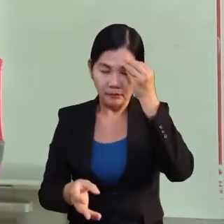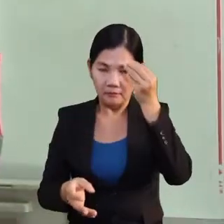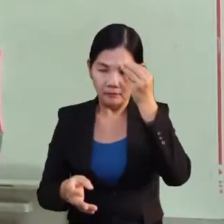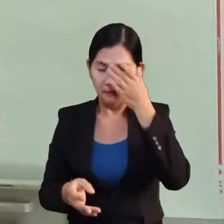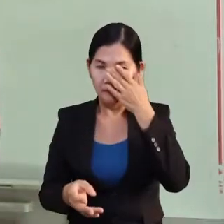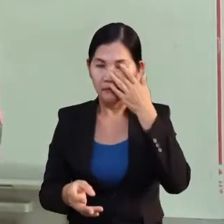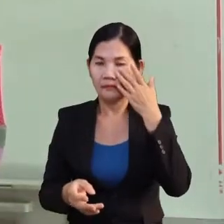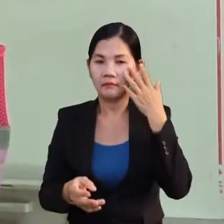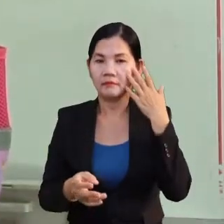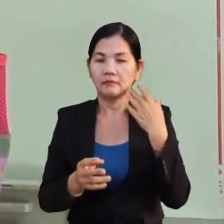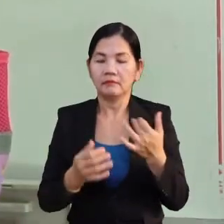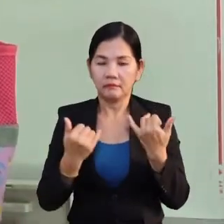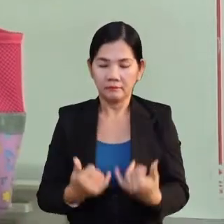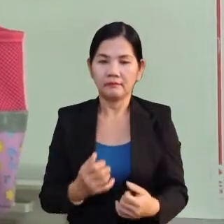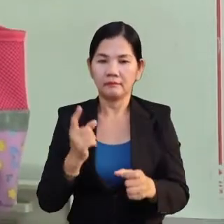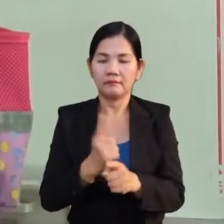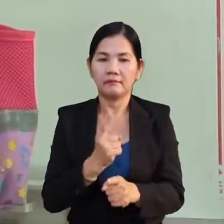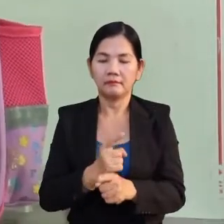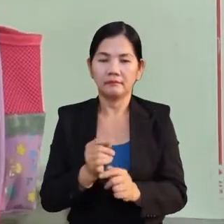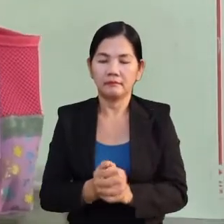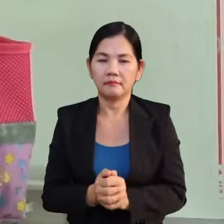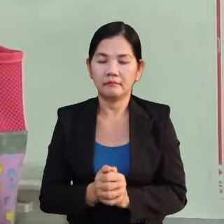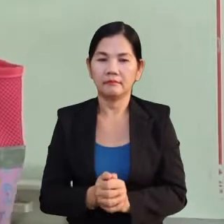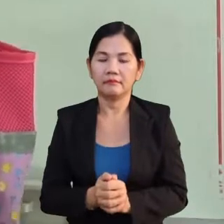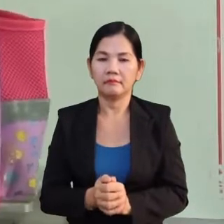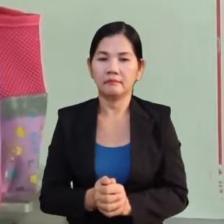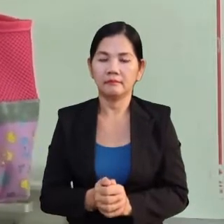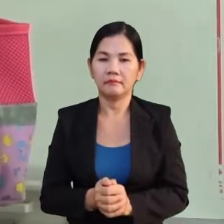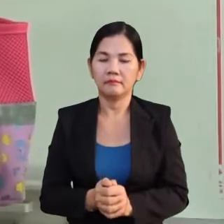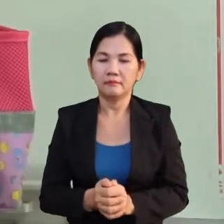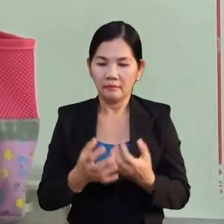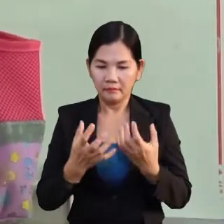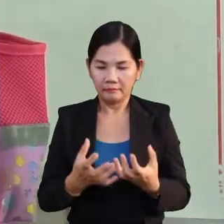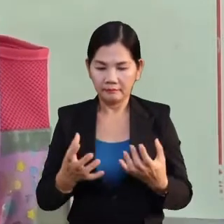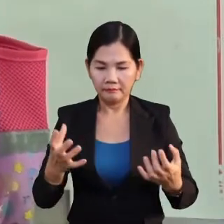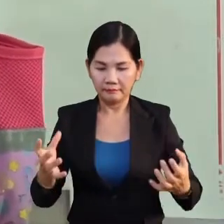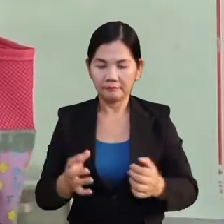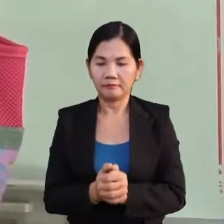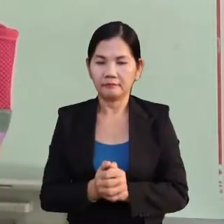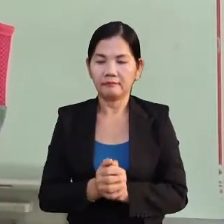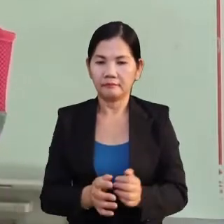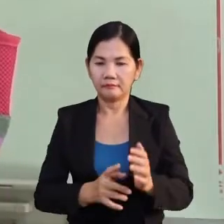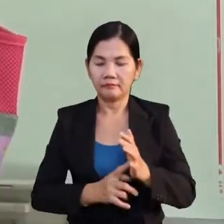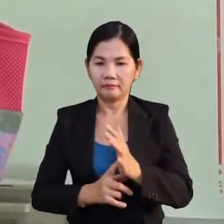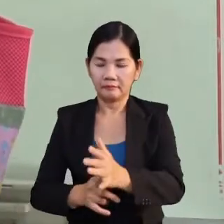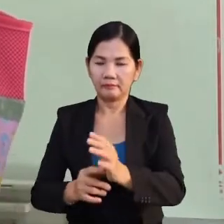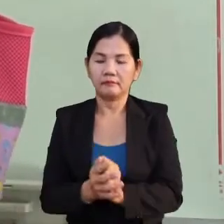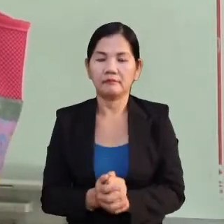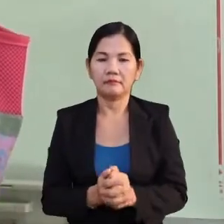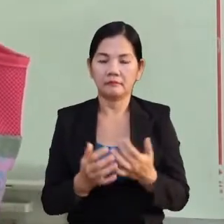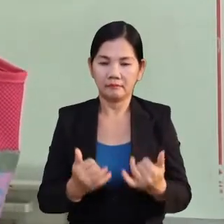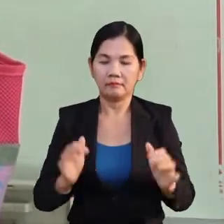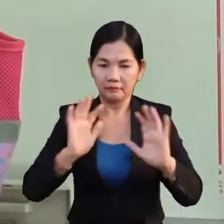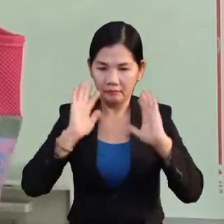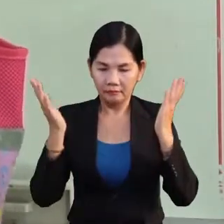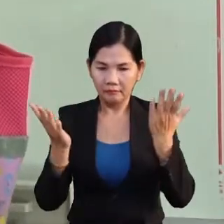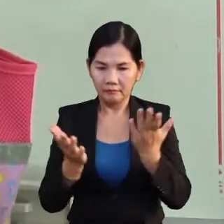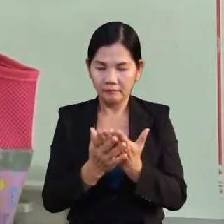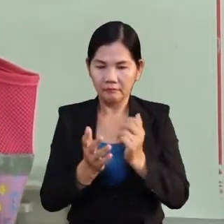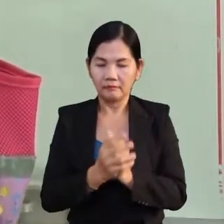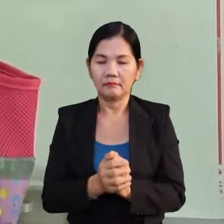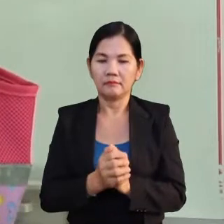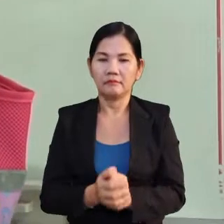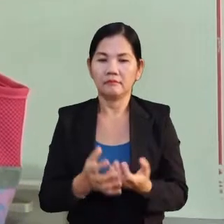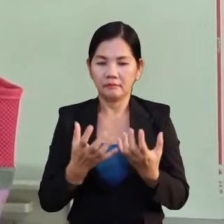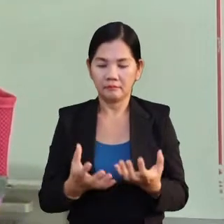ទែនកូនកូនរបស់អ្នកគ្រូចាអញ្ចឹងកូនស្ដាប់ដឹងទៀតណាសម្ភារៈដែលអ្នកគ្រូបានបង្ហាញកូនអំបញ្ញមិញទាំងអស់នេះគឺយើងហៅ